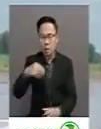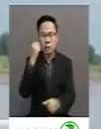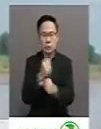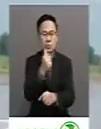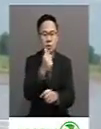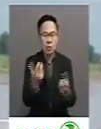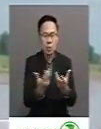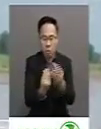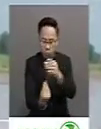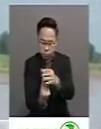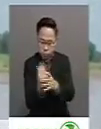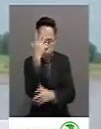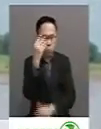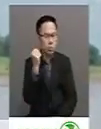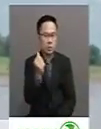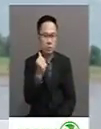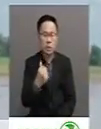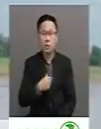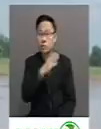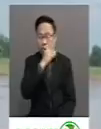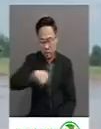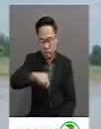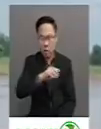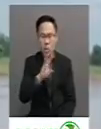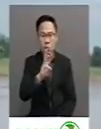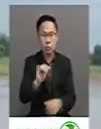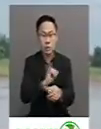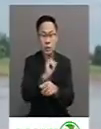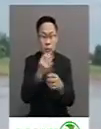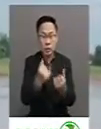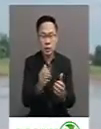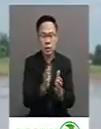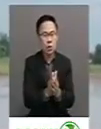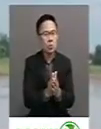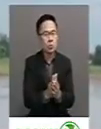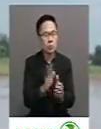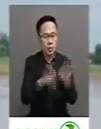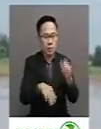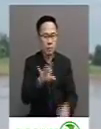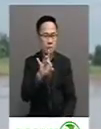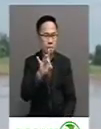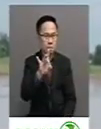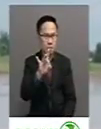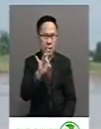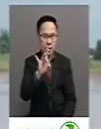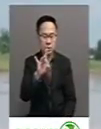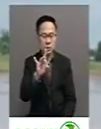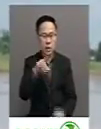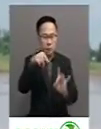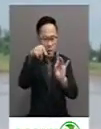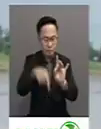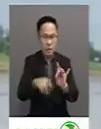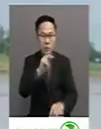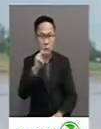ผลผลิตก็ดีแล้วครับ ผลผลิตที่6ไร่นี่ถ้าทำช่วงนี้เนี่ยมันจะได้สูงสุด8ตันได้